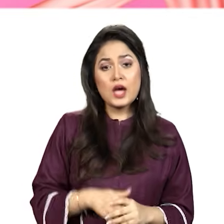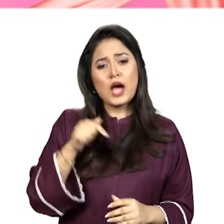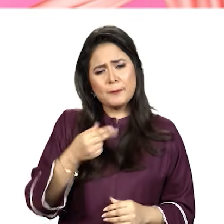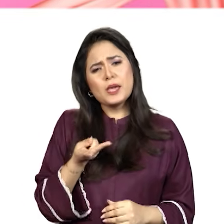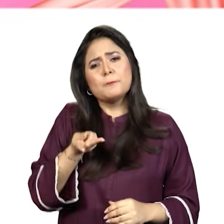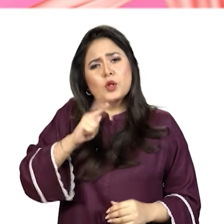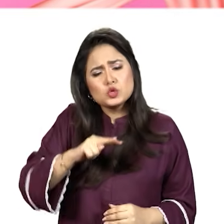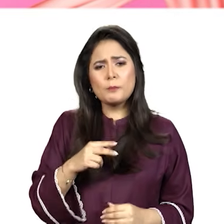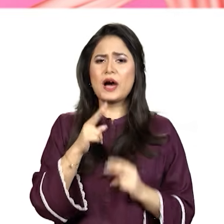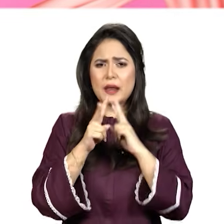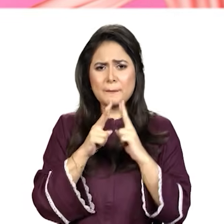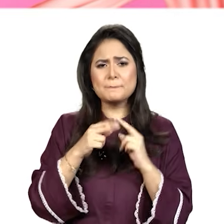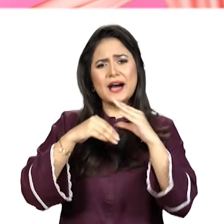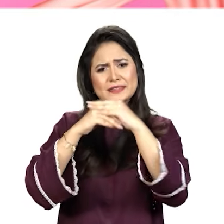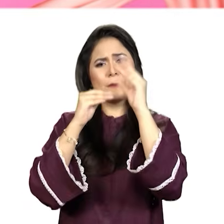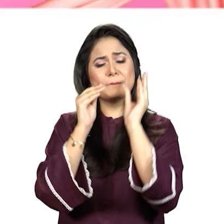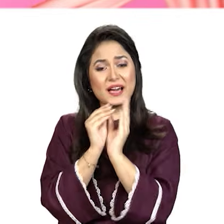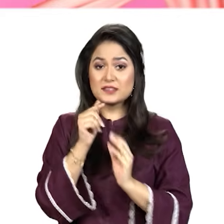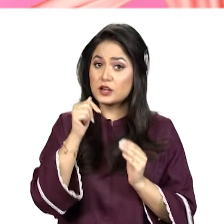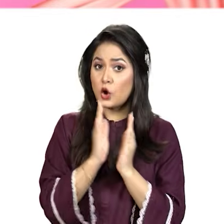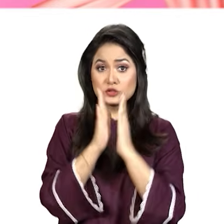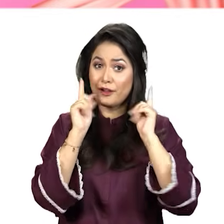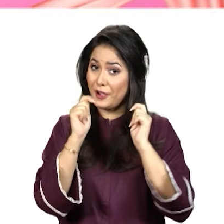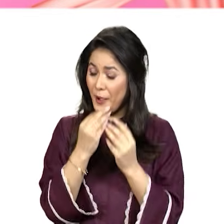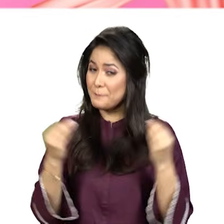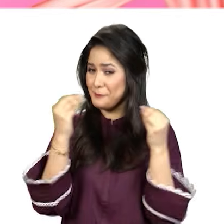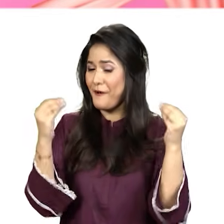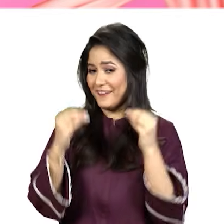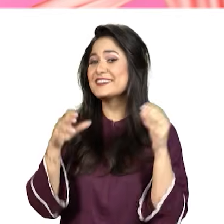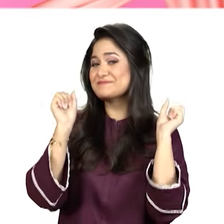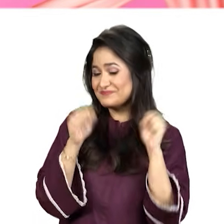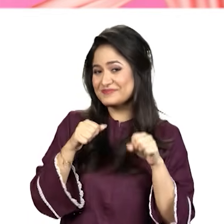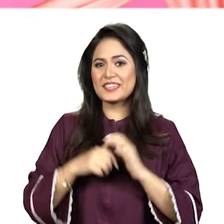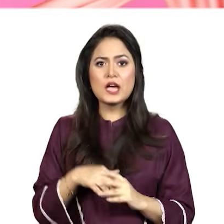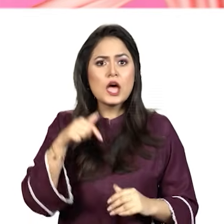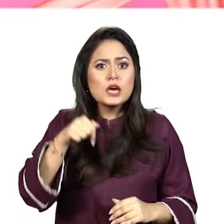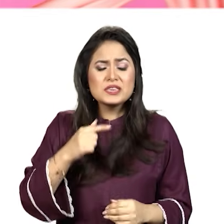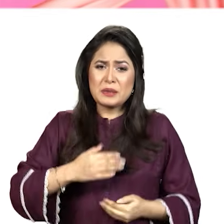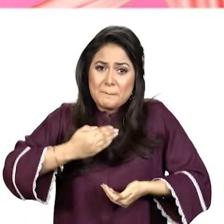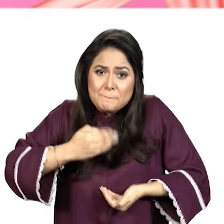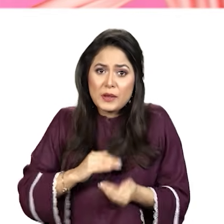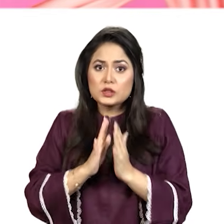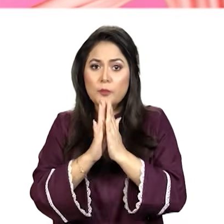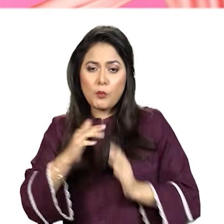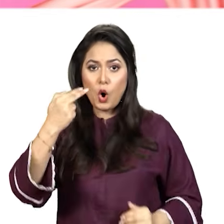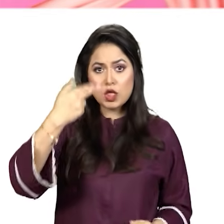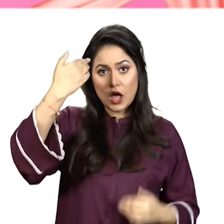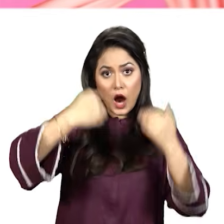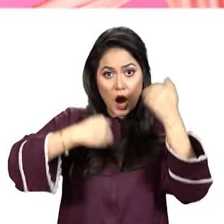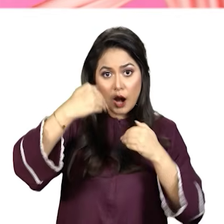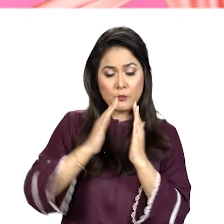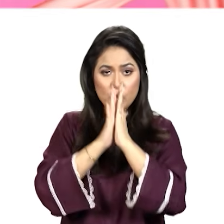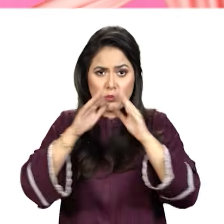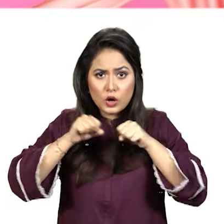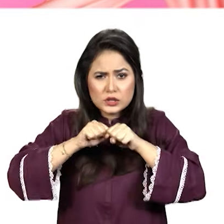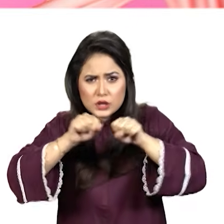हम वापस चलते हैं प्लासेंटा की तरफ, क्योंकि अभी उसकी ड्यूटीज खत्म नहीं हुई हैं। ये हमल के दौरान बड़ी तादाद में हार्मोन्स पैदा करता